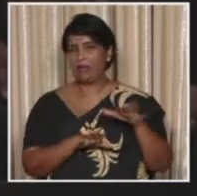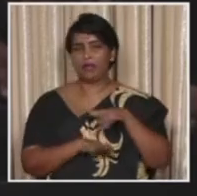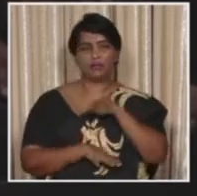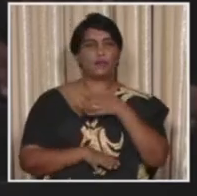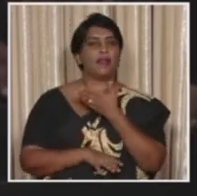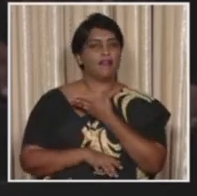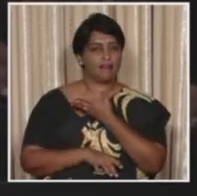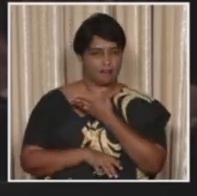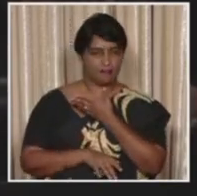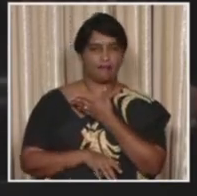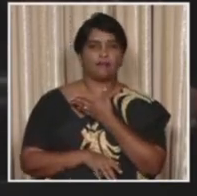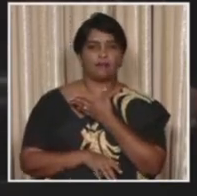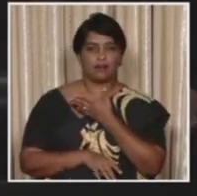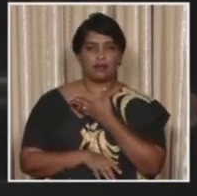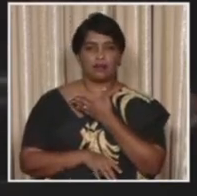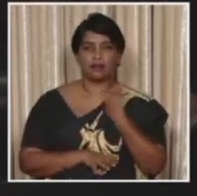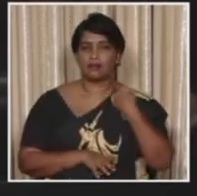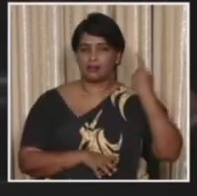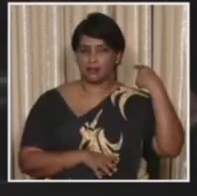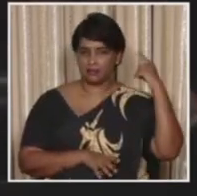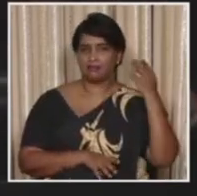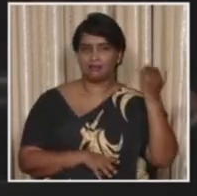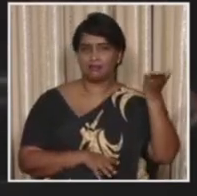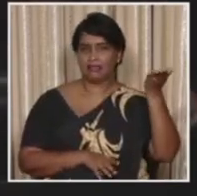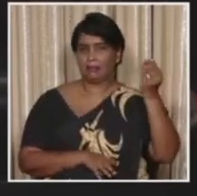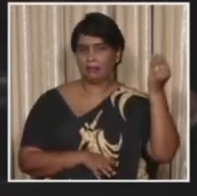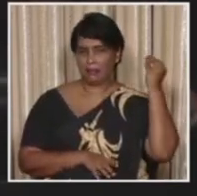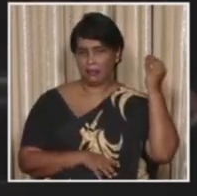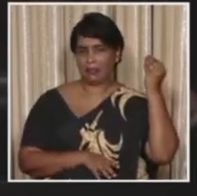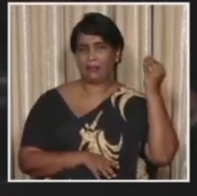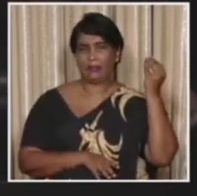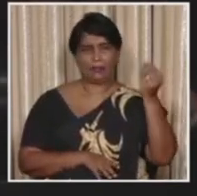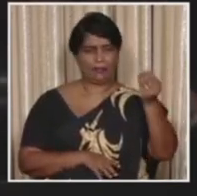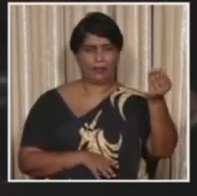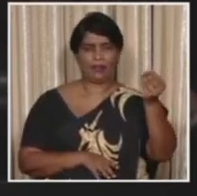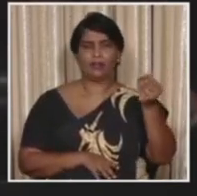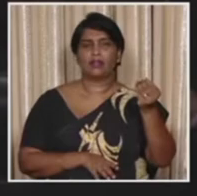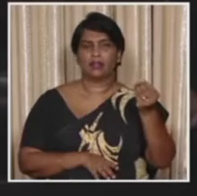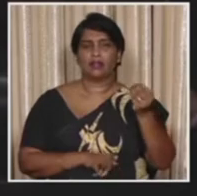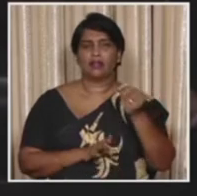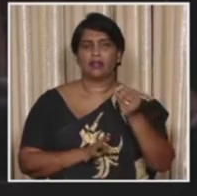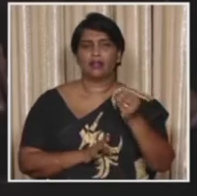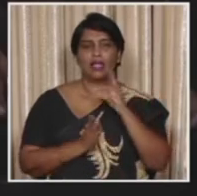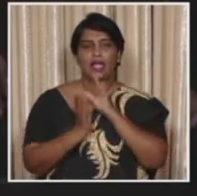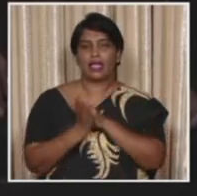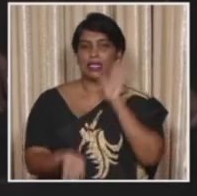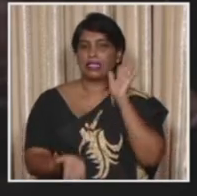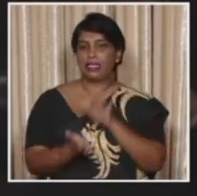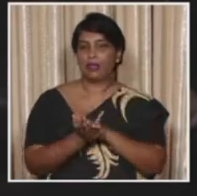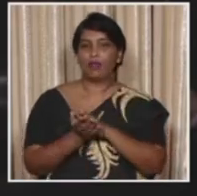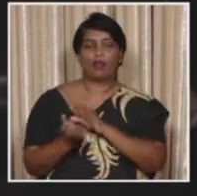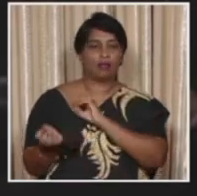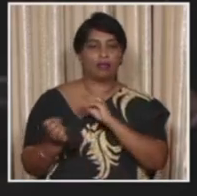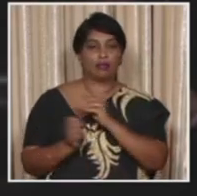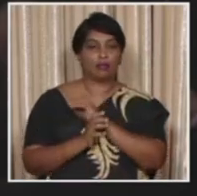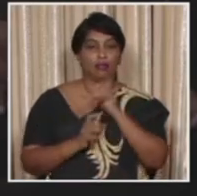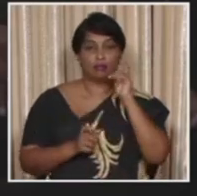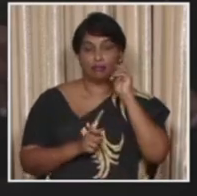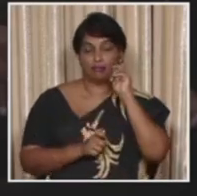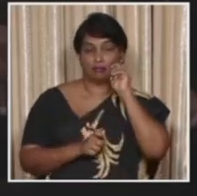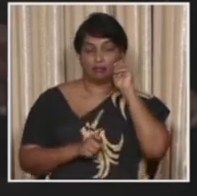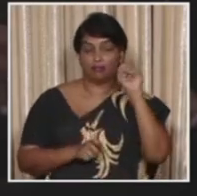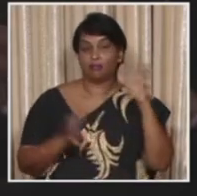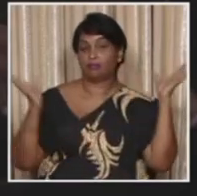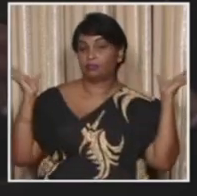dibin. Dan me pahugi dina kan me hariye me dewan naik kimulai godai elati pun. Misal jana sanksi